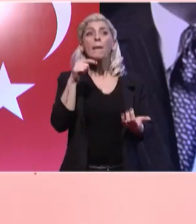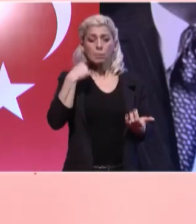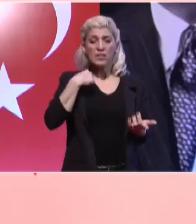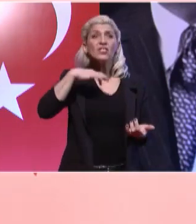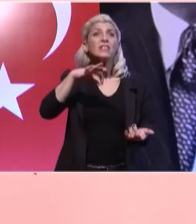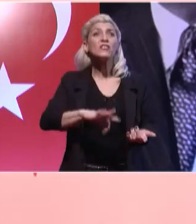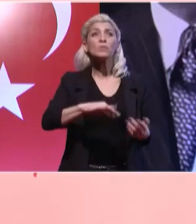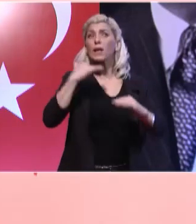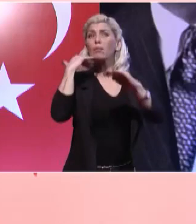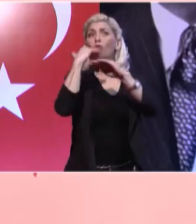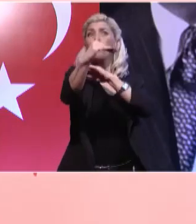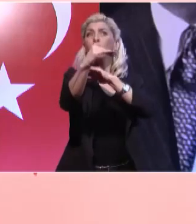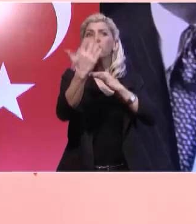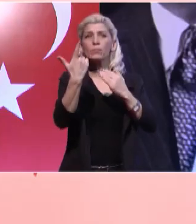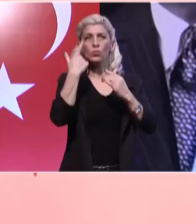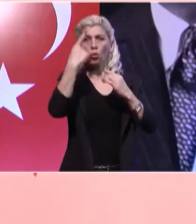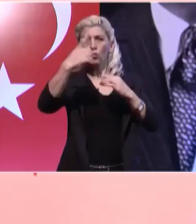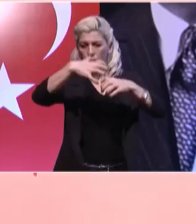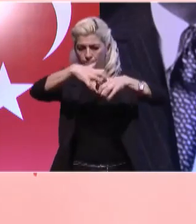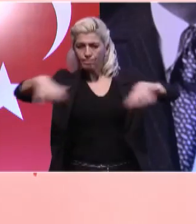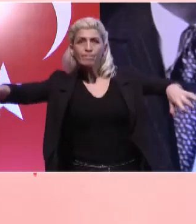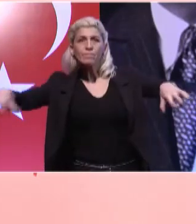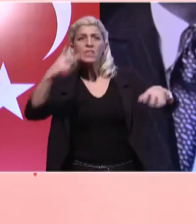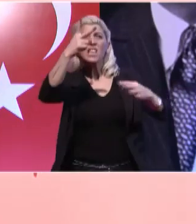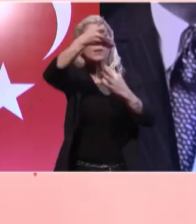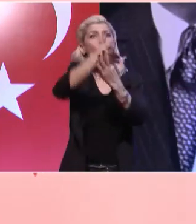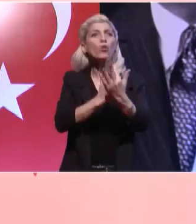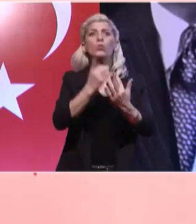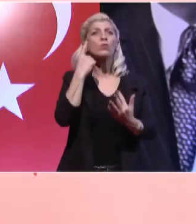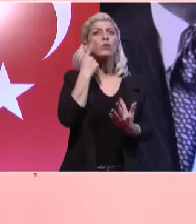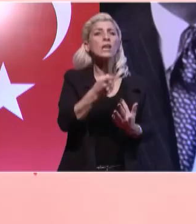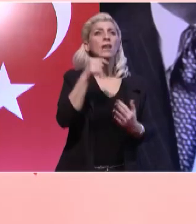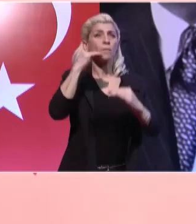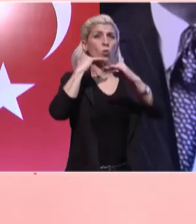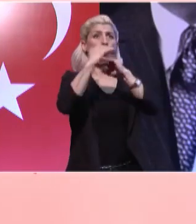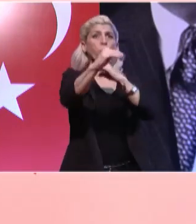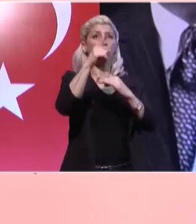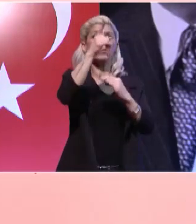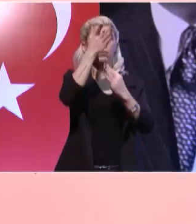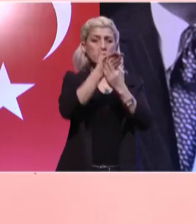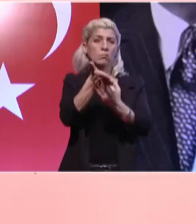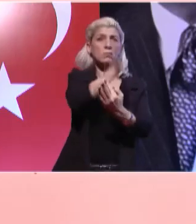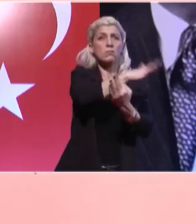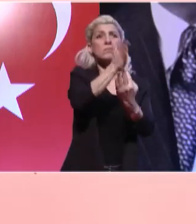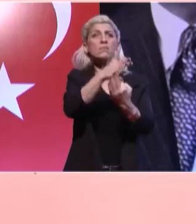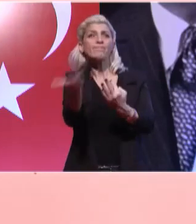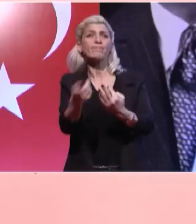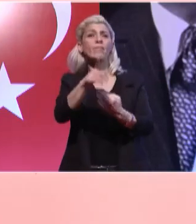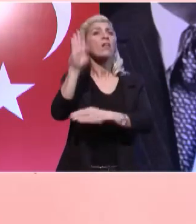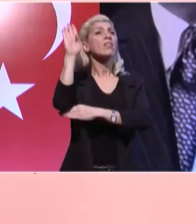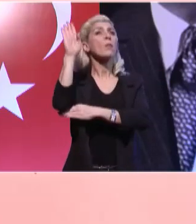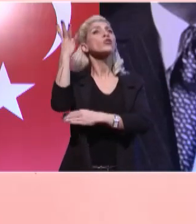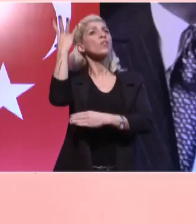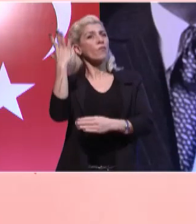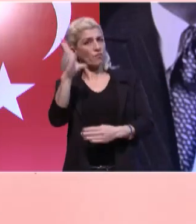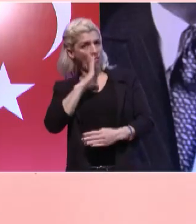noktada toplumun ikiye bölündüğünü düşünün. Toplum şu anda ikiye bölünmüş durumda. Demokrasiden